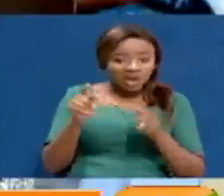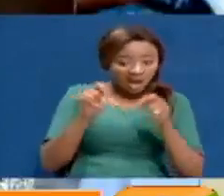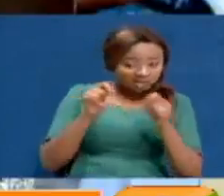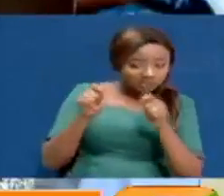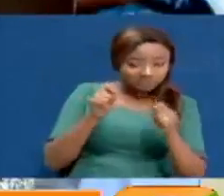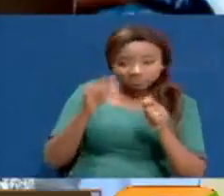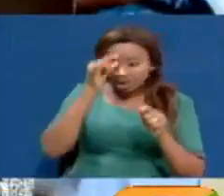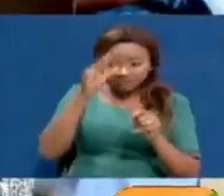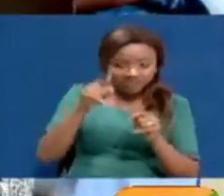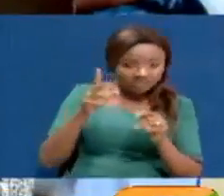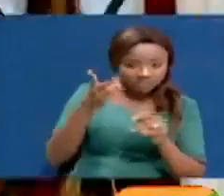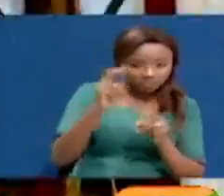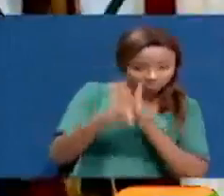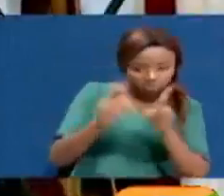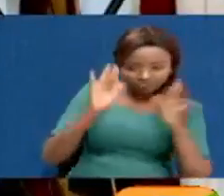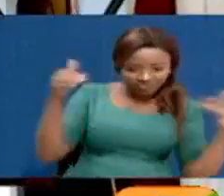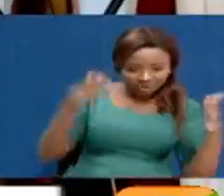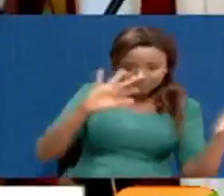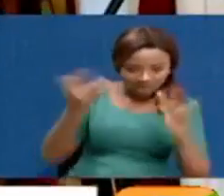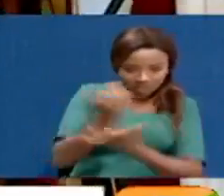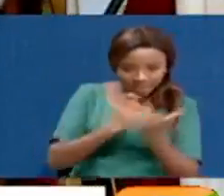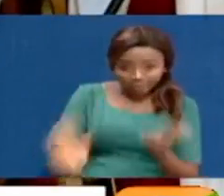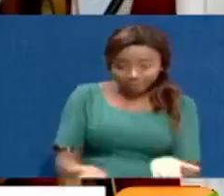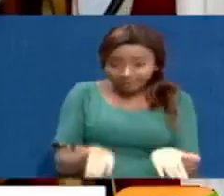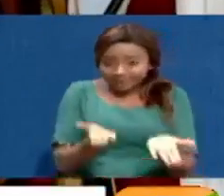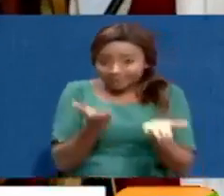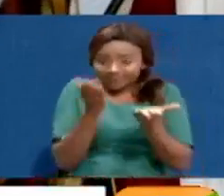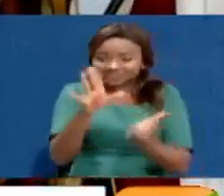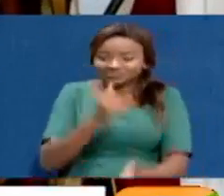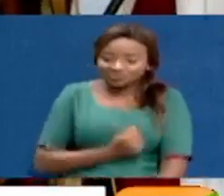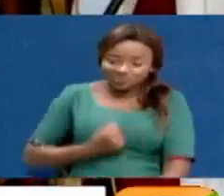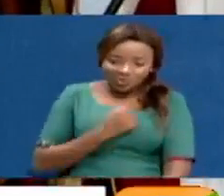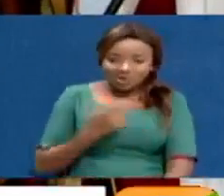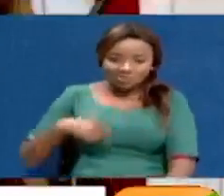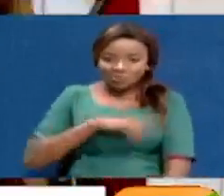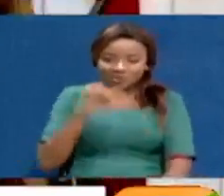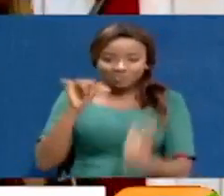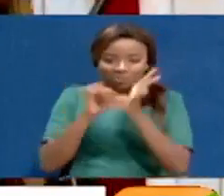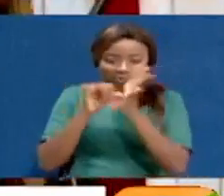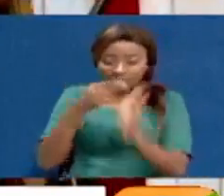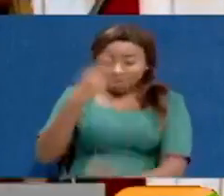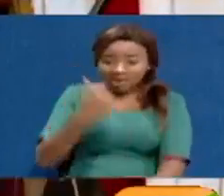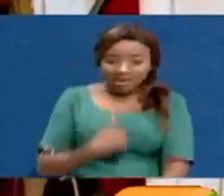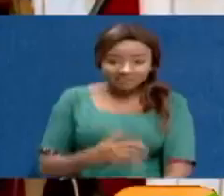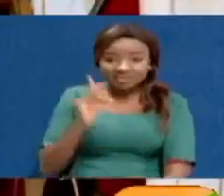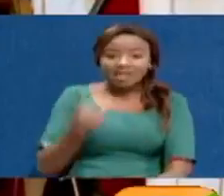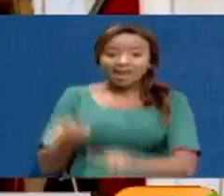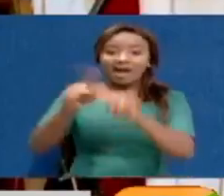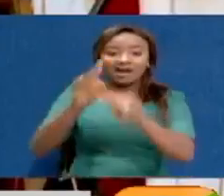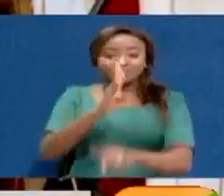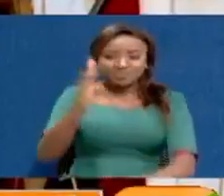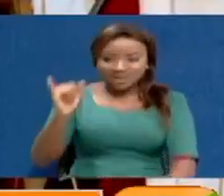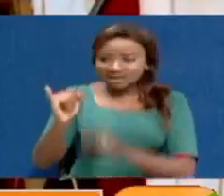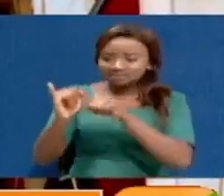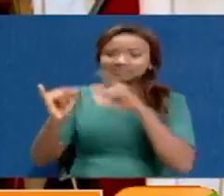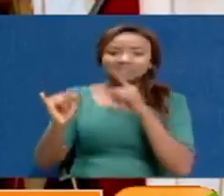2022 that will focus on economic recovery, we are in serious trouble as a country. Sasa ukiongeza BBI, which